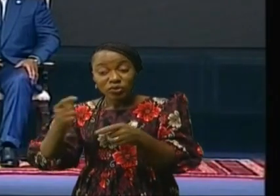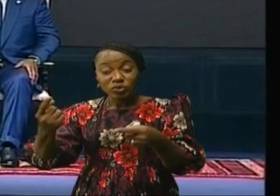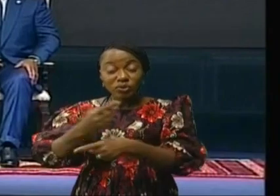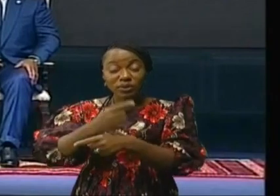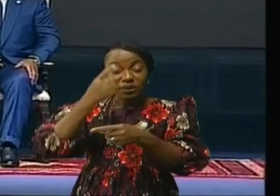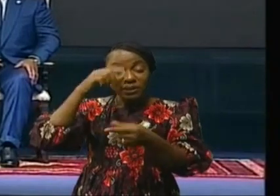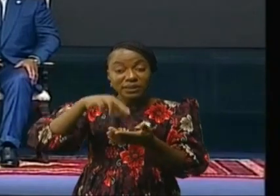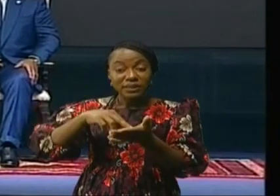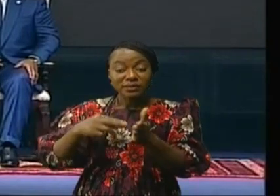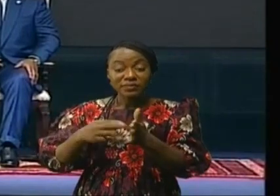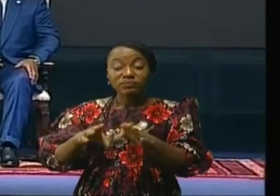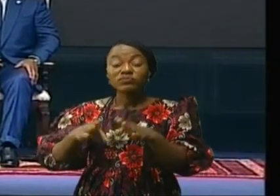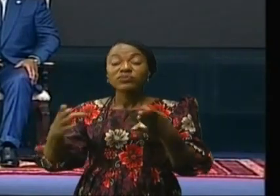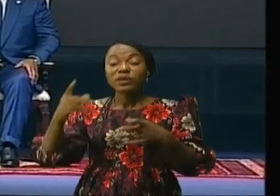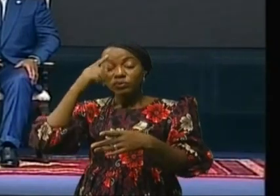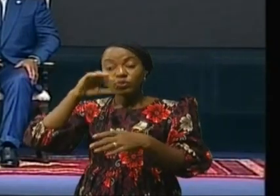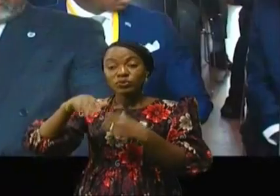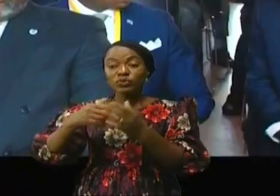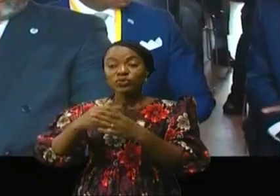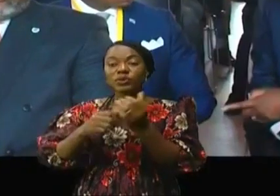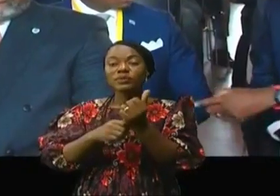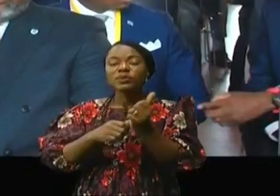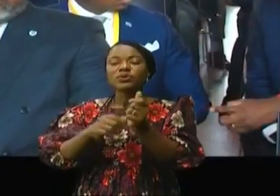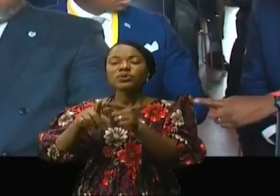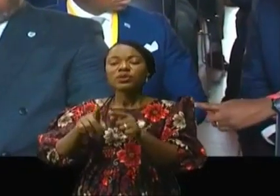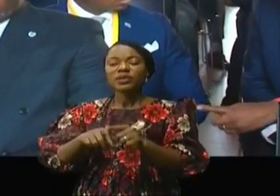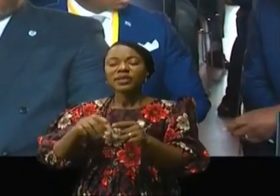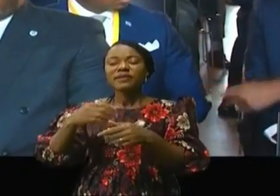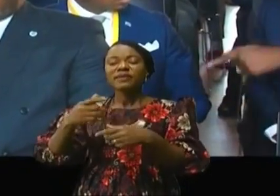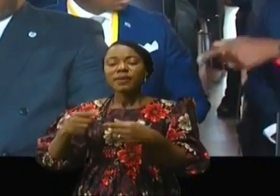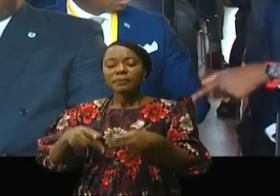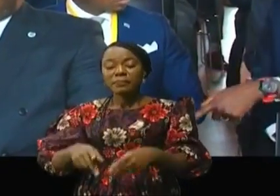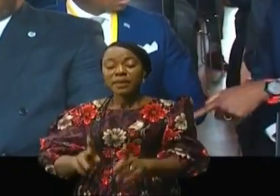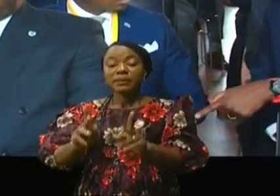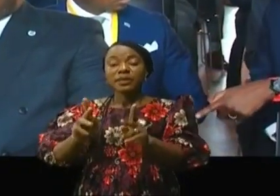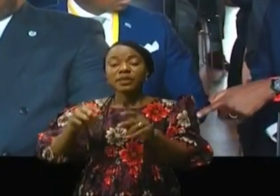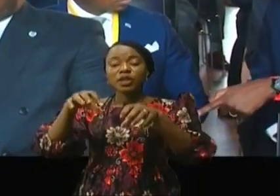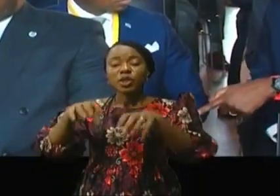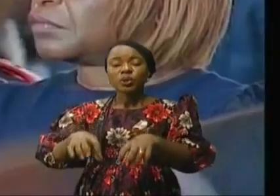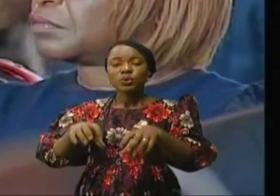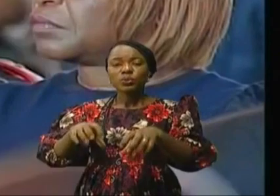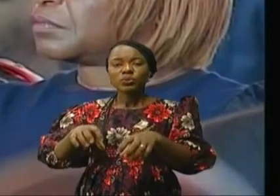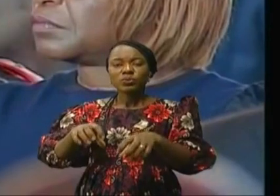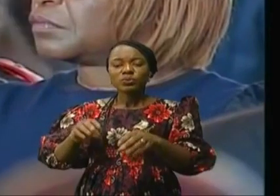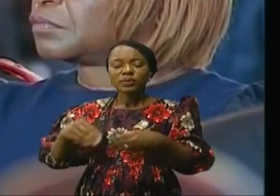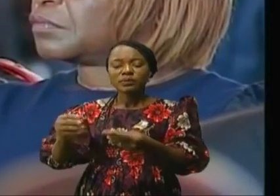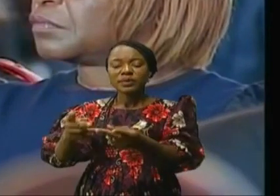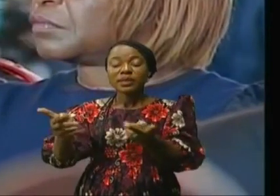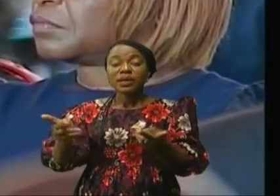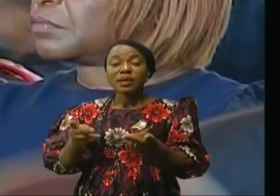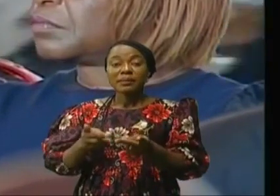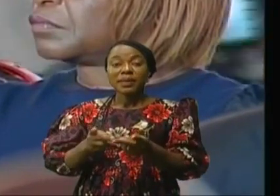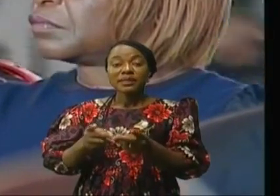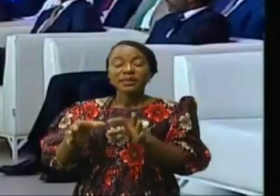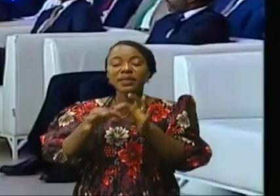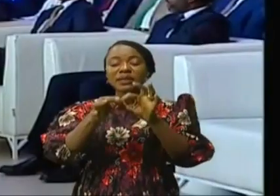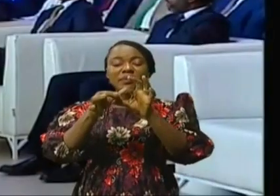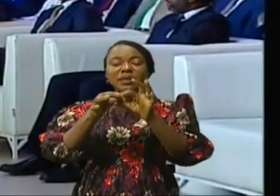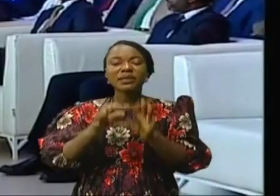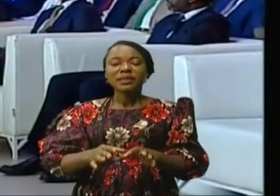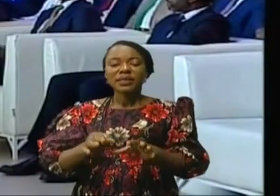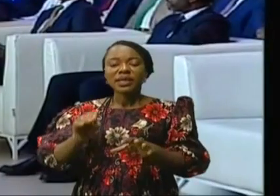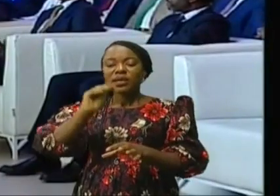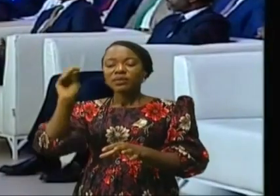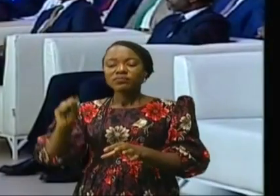transparent, impartial et concurrentiel qui va permettre à la RDC de mettre en place des partenariats